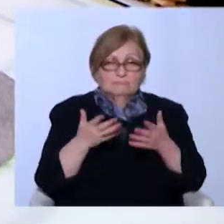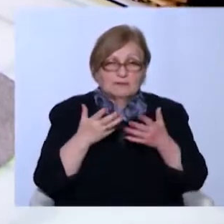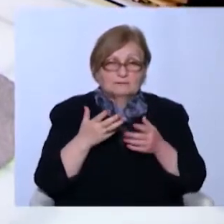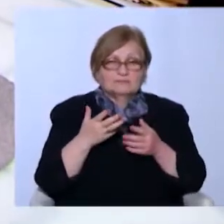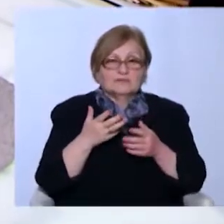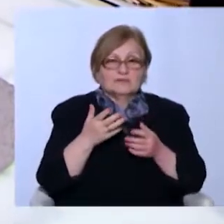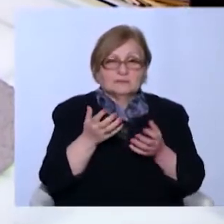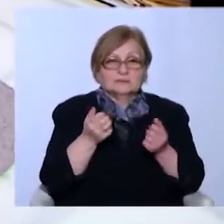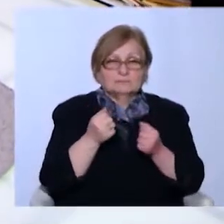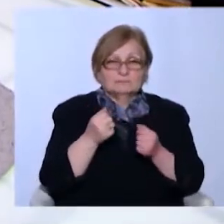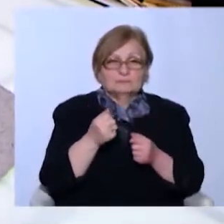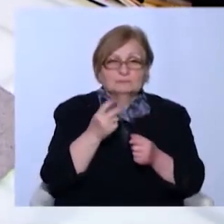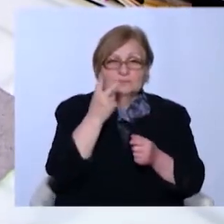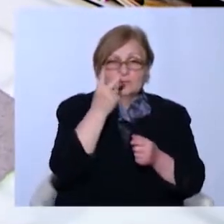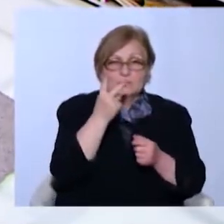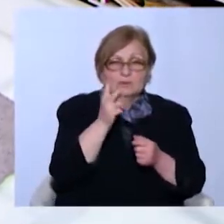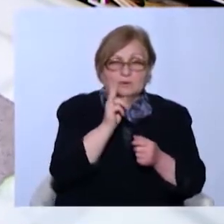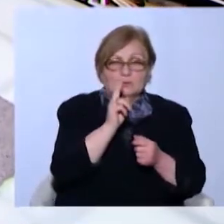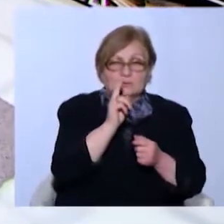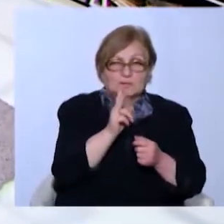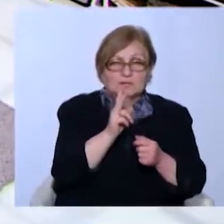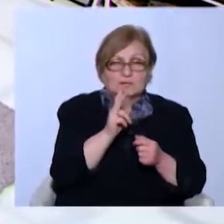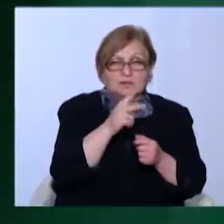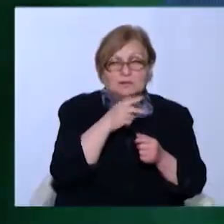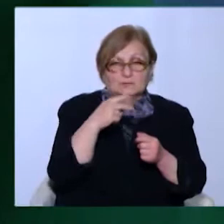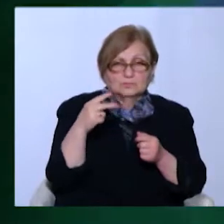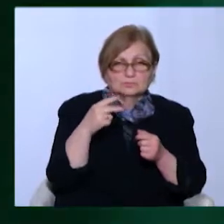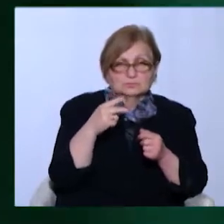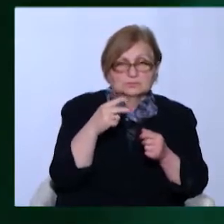განტოლება: 2 კა პლუს 2 მეკაედი უდრის 5.